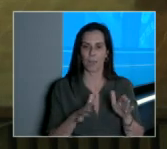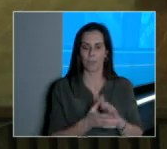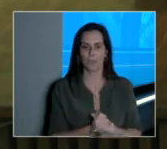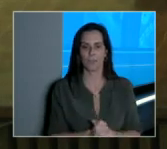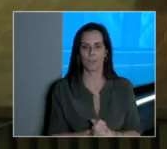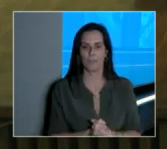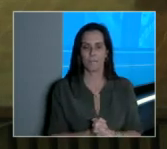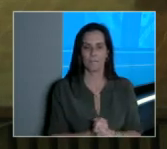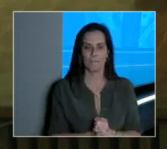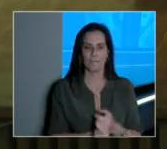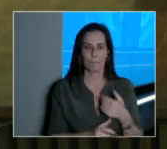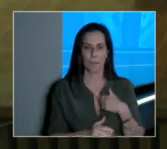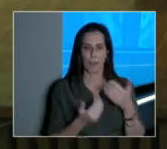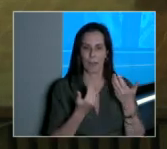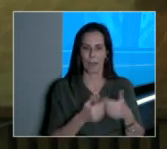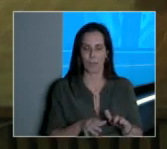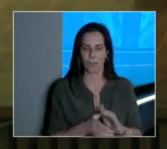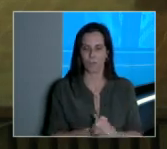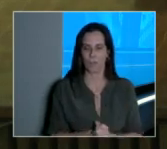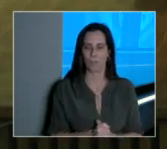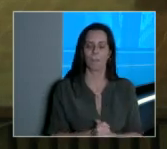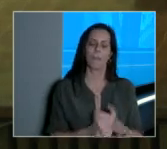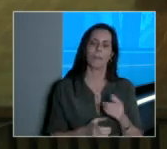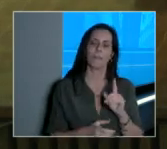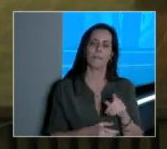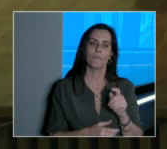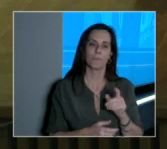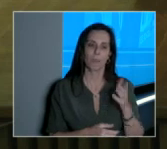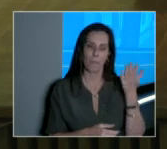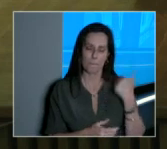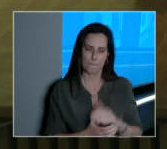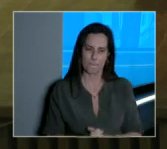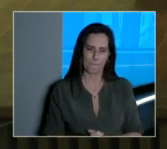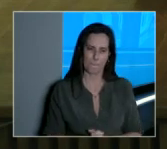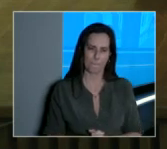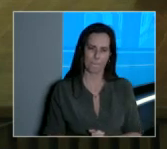השיפוטי, האקטיביזם רק החליש את האמון של הציבור. אנחנו נחליש את כולם,